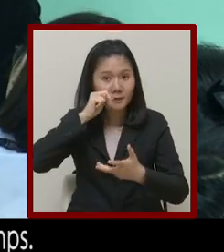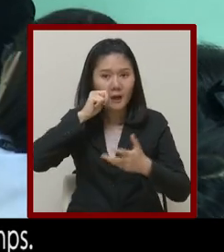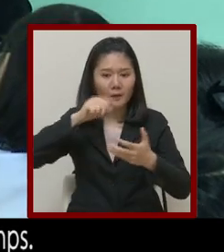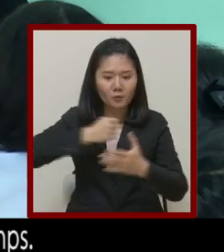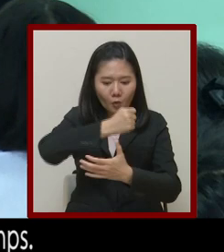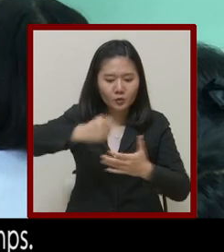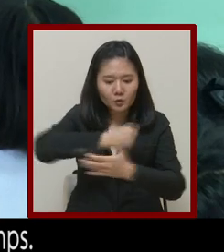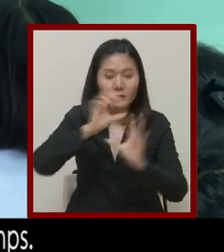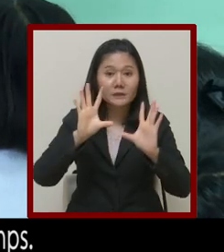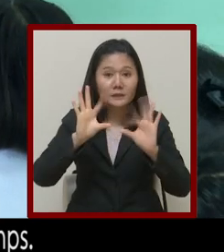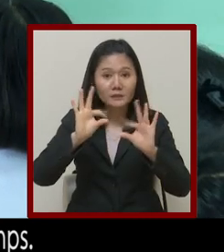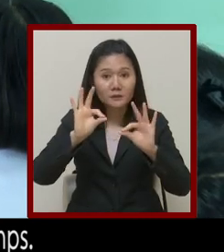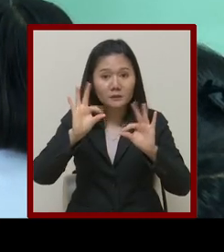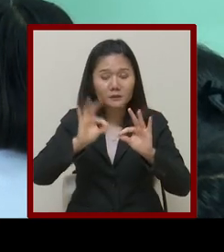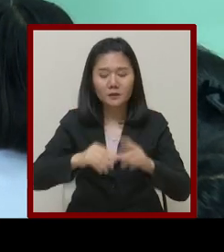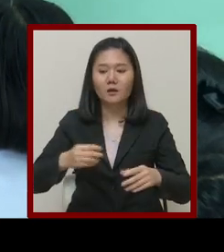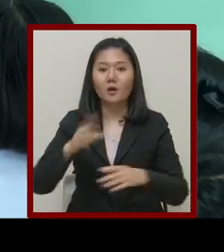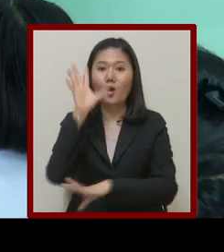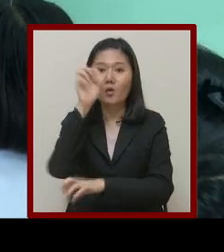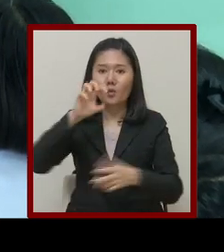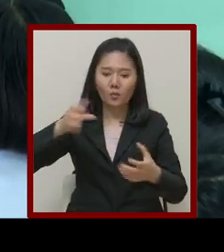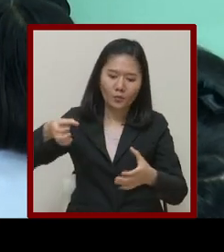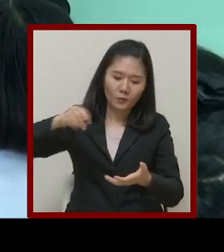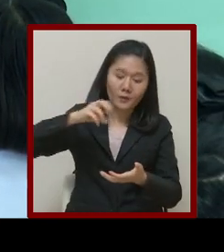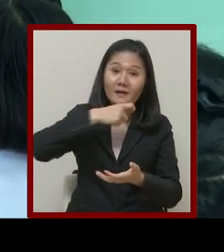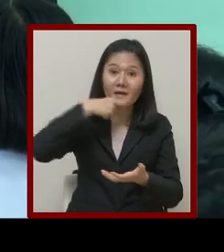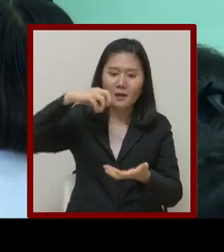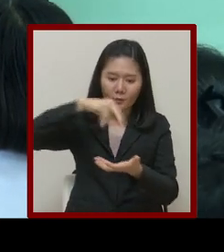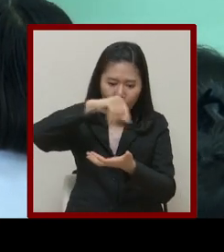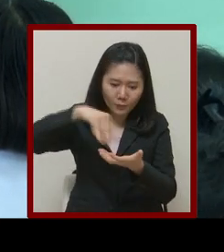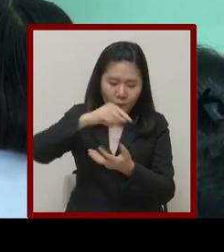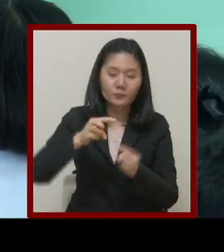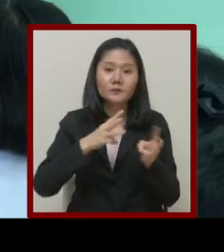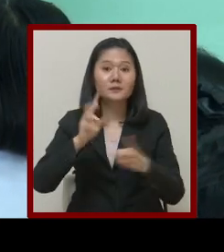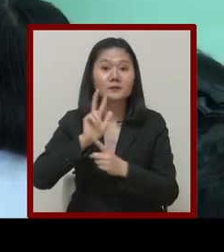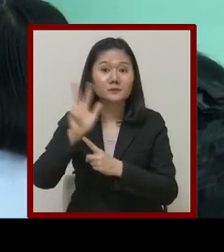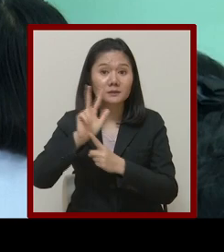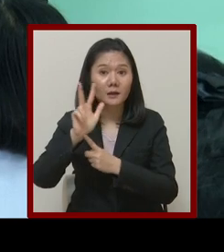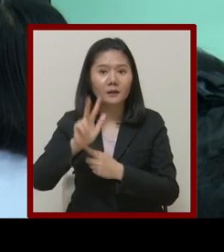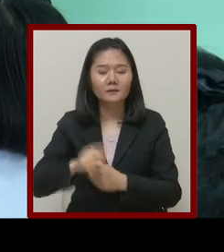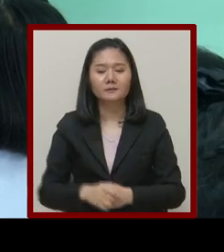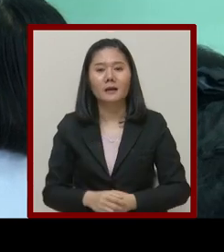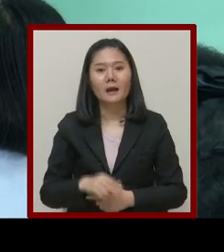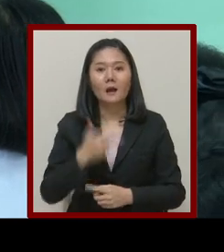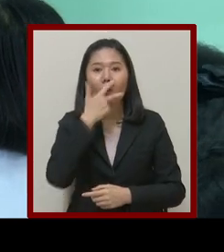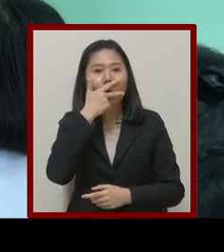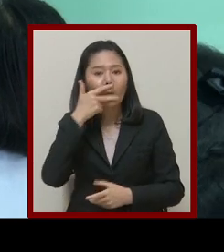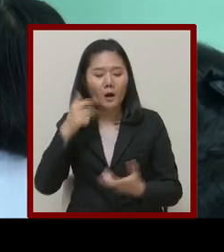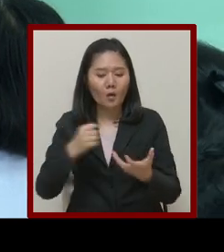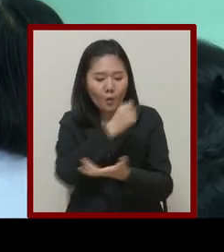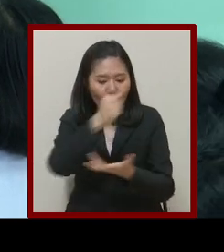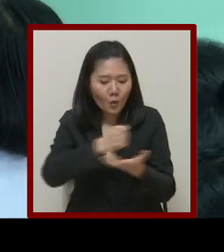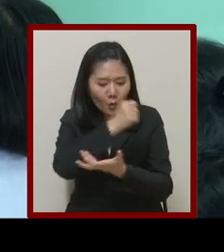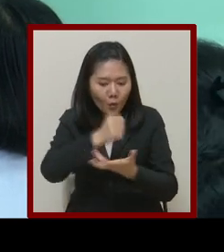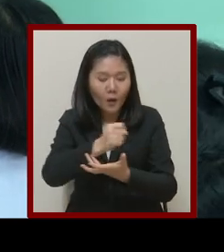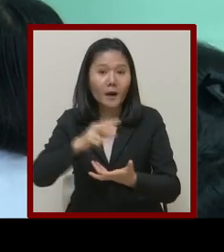ริ่มเหนียวครับแล้วยกลงใส่กุ้งแห้งให้แล้วคั่วครับผมโดยวิธีที่3นะครับคั่วน้ำตาลปี๊บด้วยไฟกลางครับผม